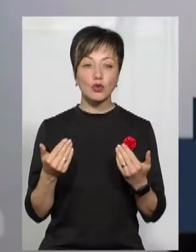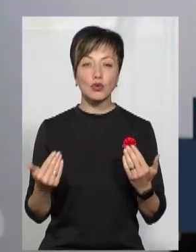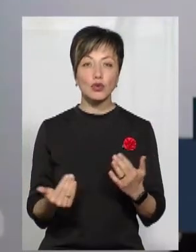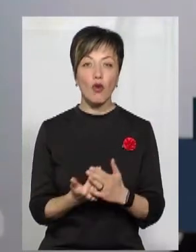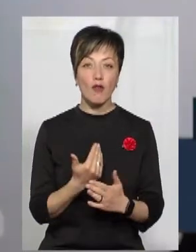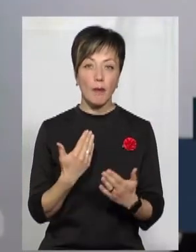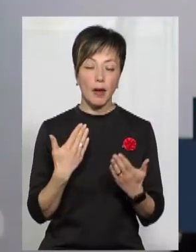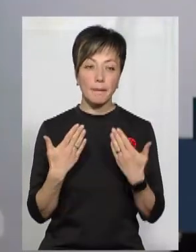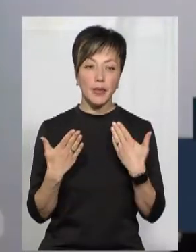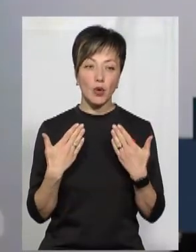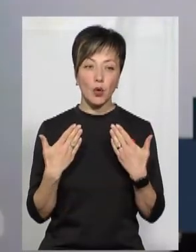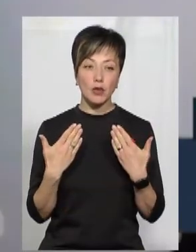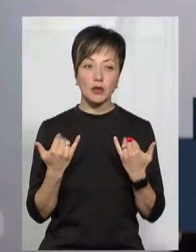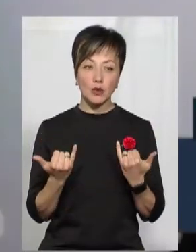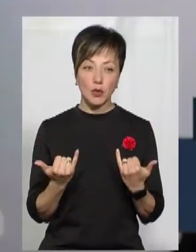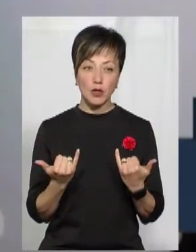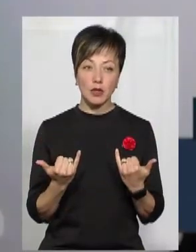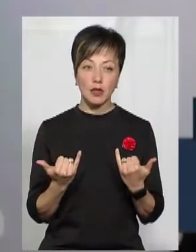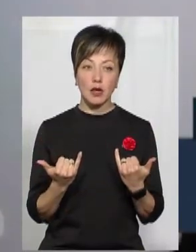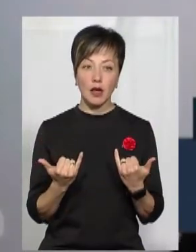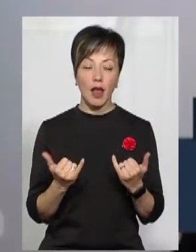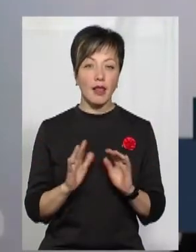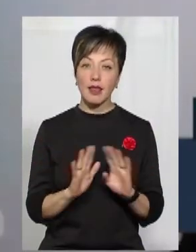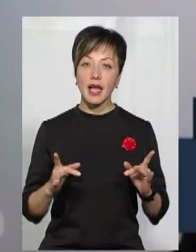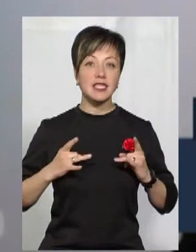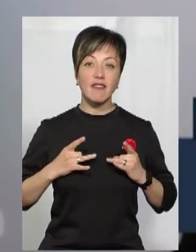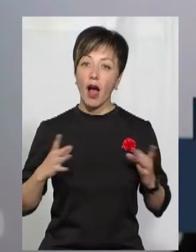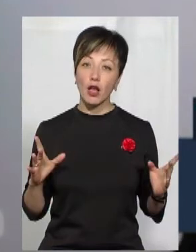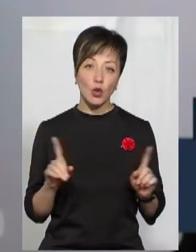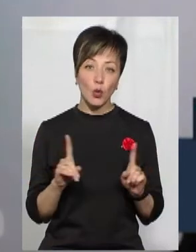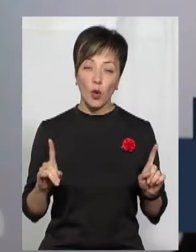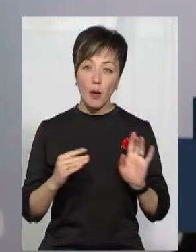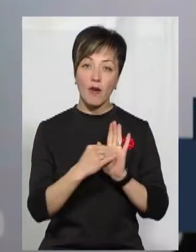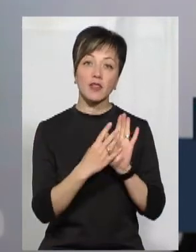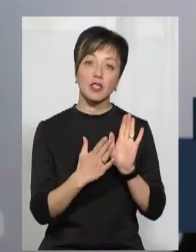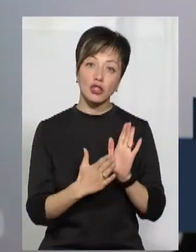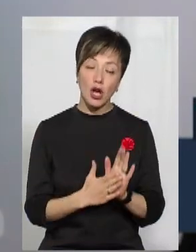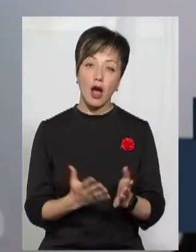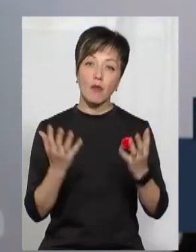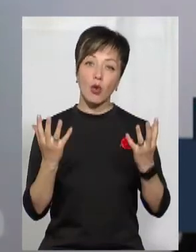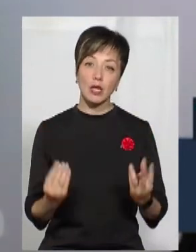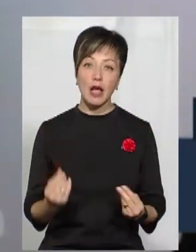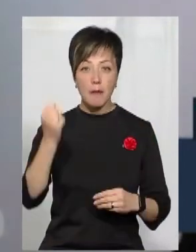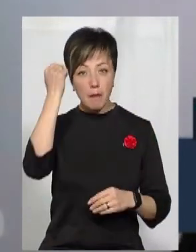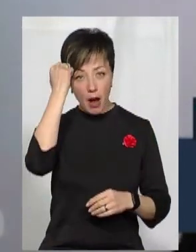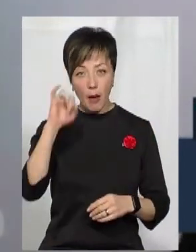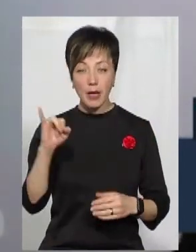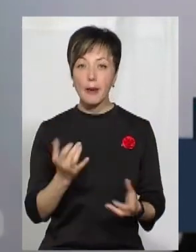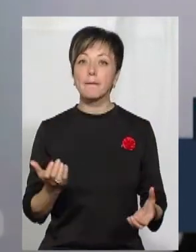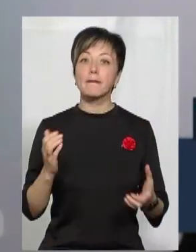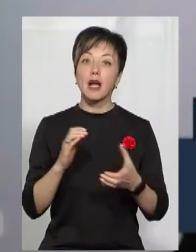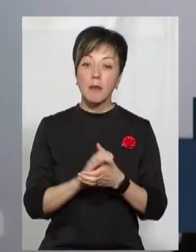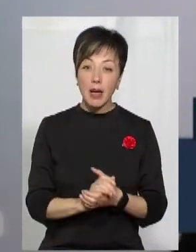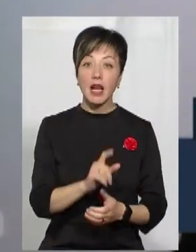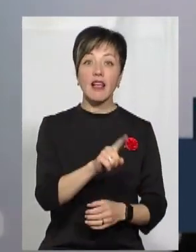новими підходами, от сьогодні ми відзначаємо, не святкуємо, а саме відзначаємо День пам'яті та примирення, вони будуть